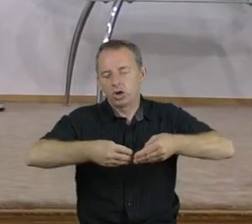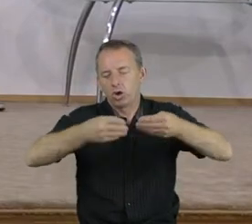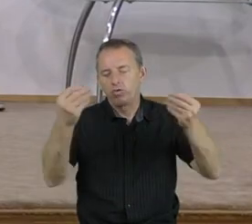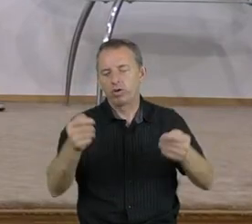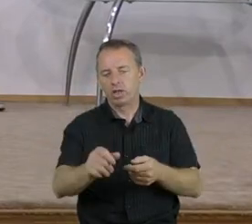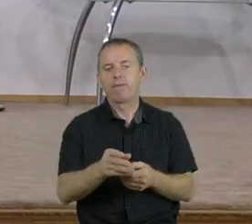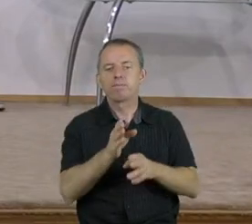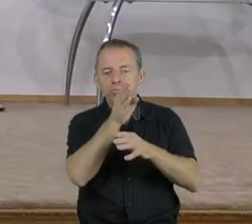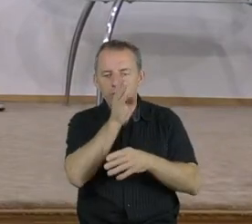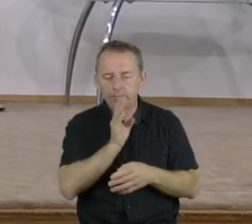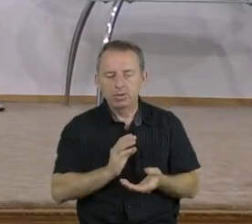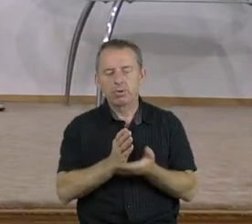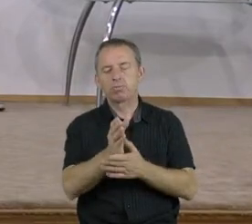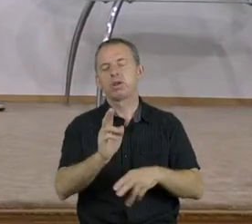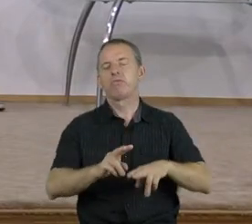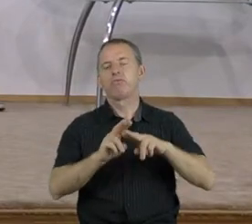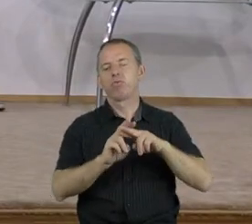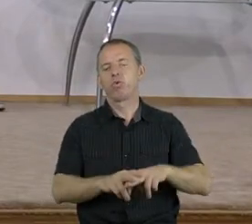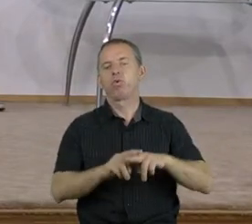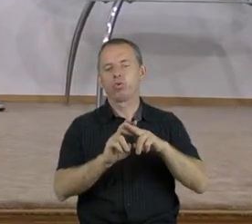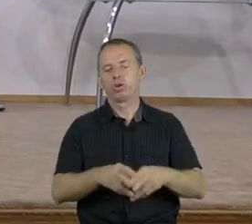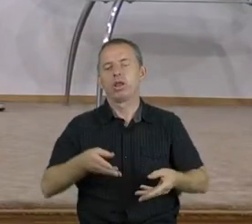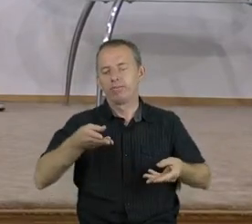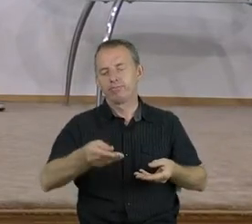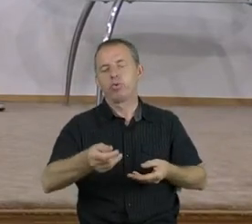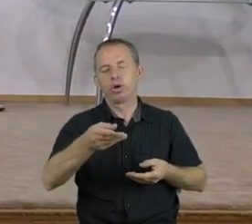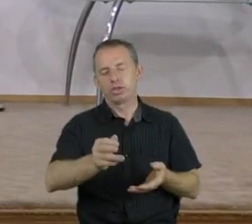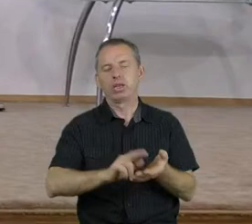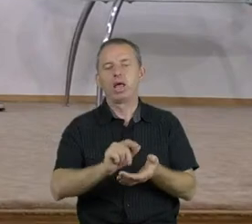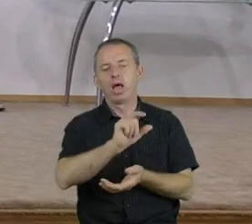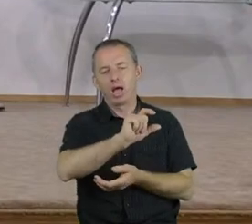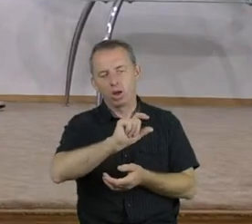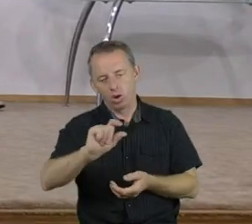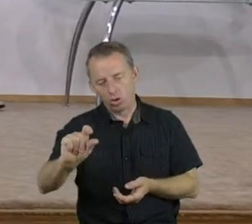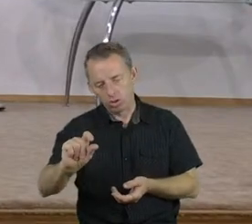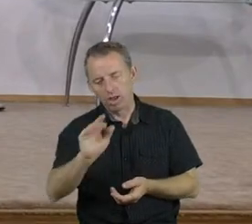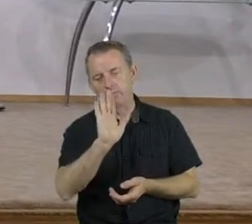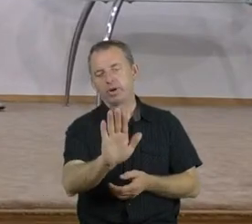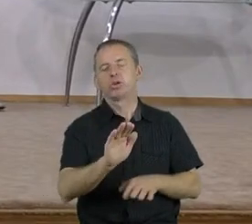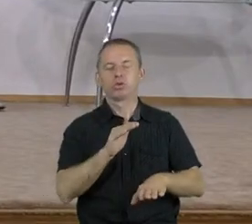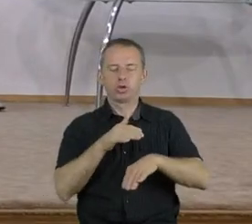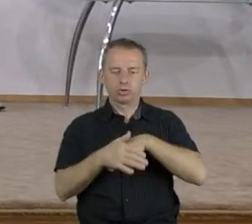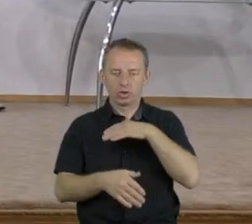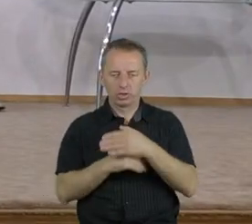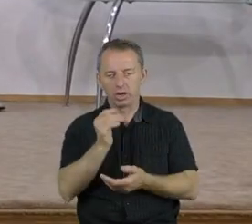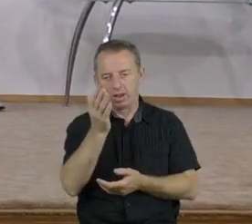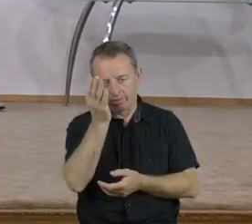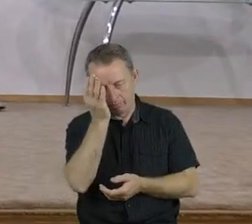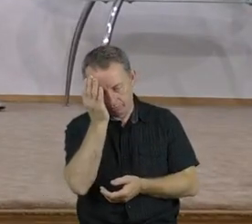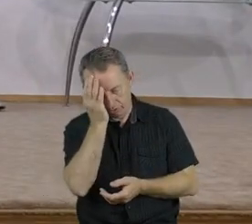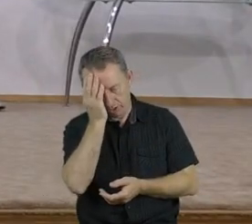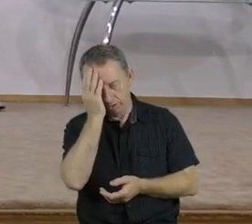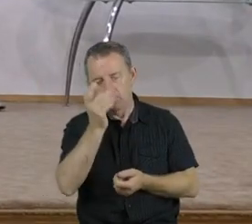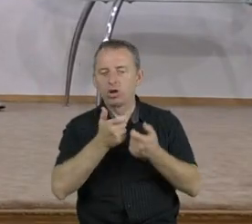misji poprzez wpłaty na konto. Jeśli macie oczywiście takie życzenie, a wiem, że bo już się zgłaszają do mnie osoby, które